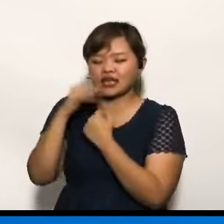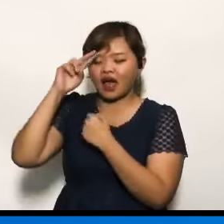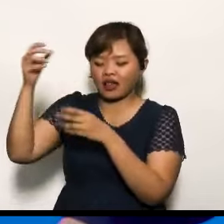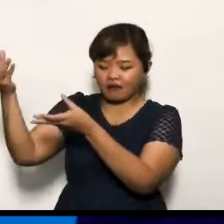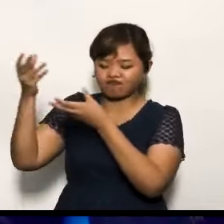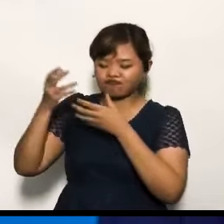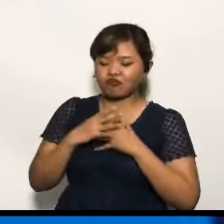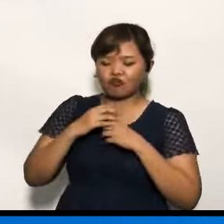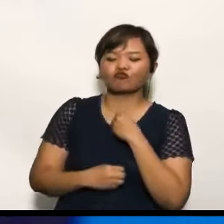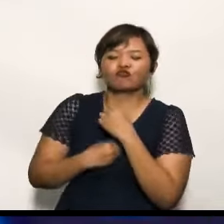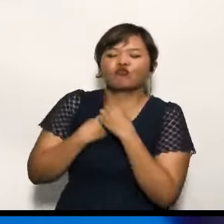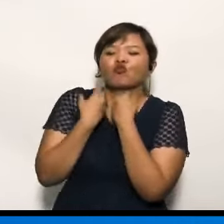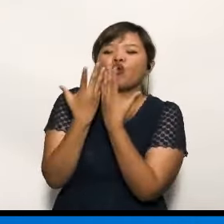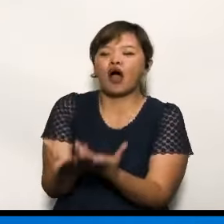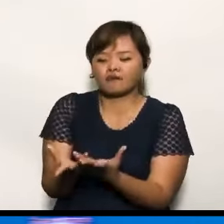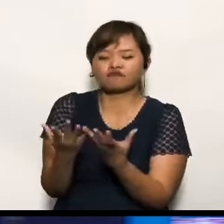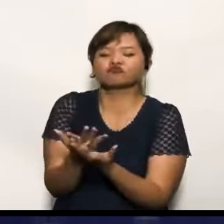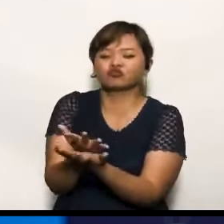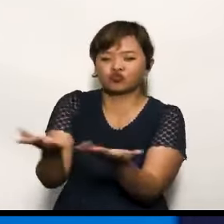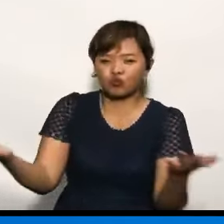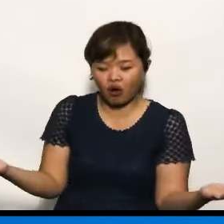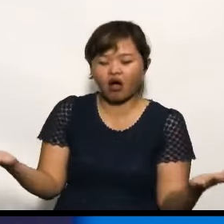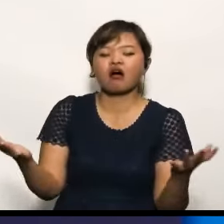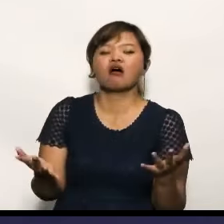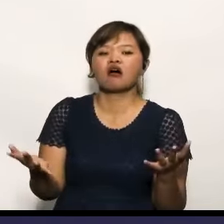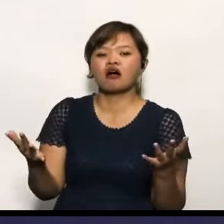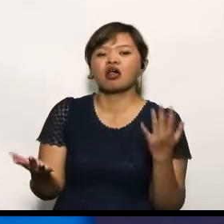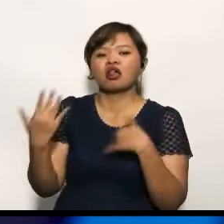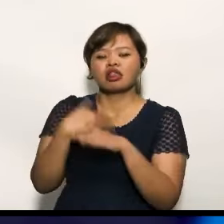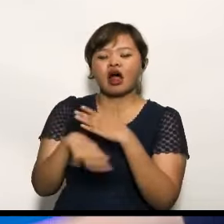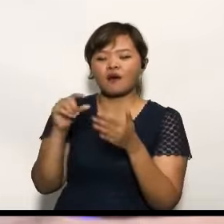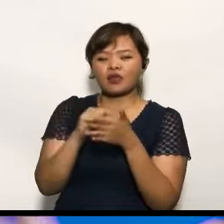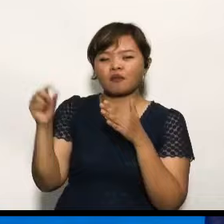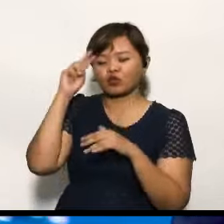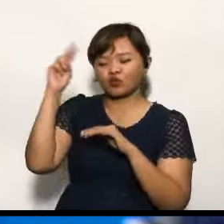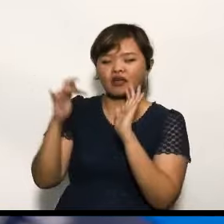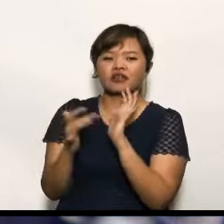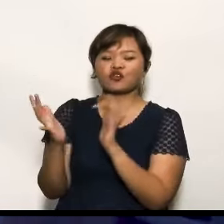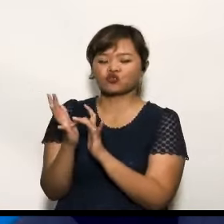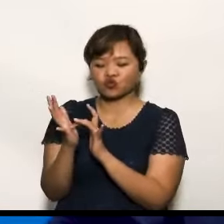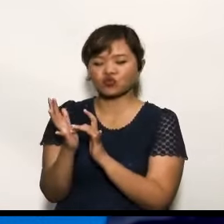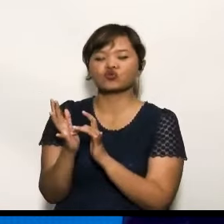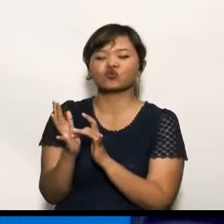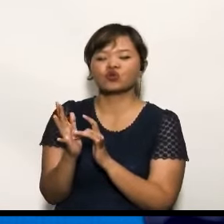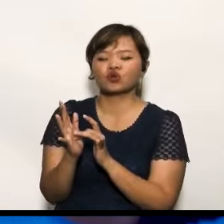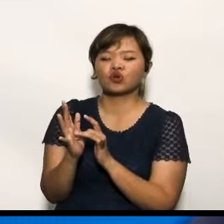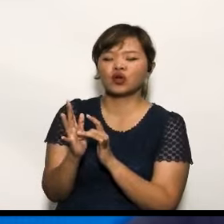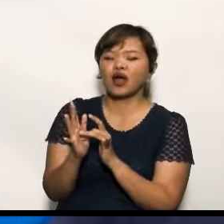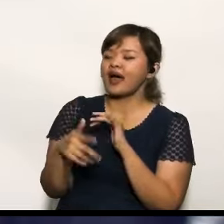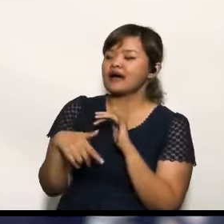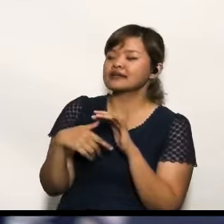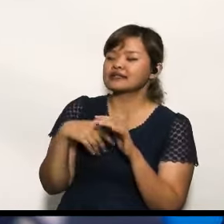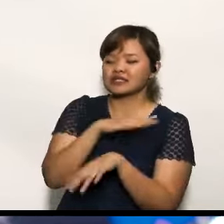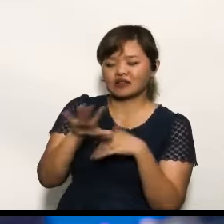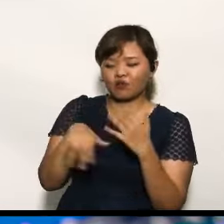Allah. Luapan dari terobosan Allah. Di dalam nama Tuhan Yesus. Tuhan, kami